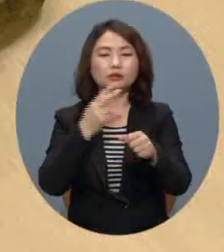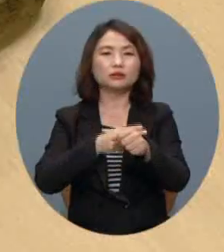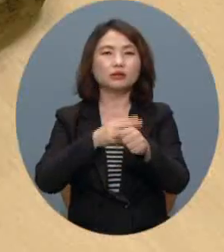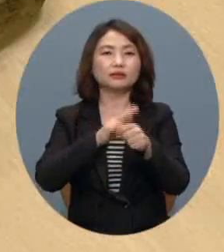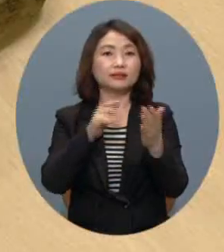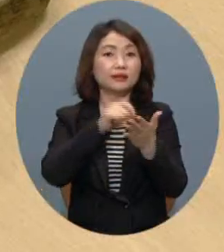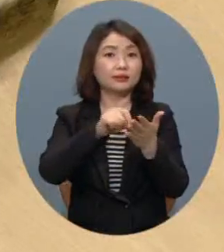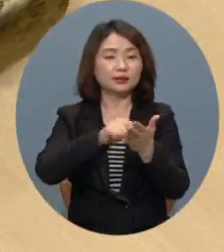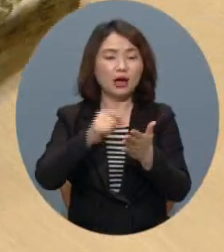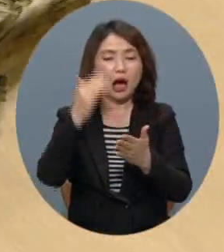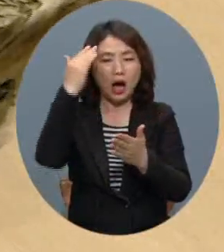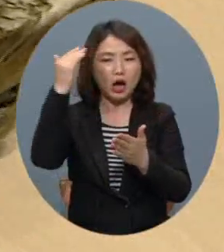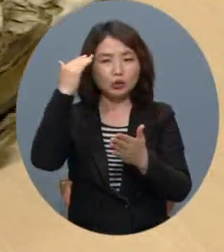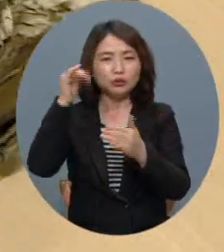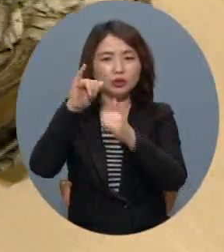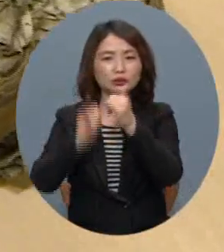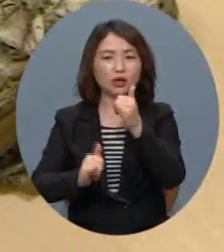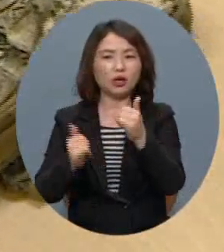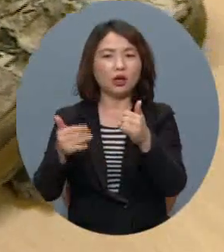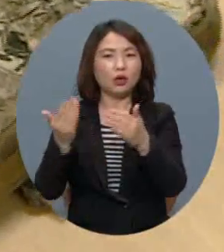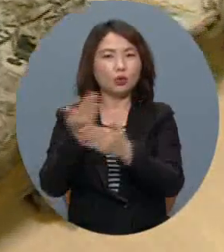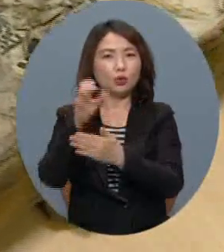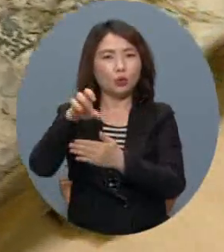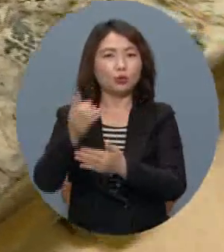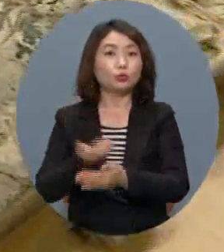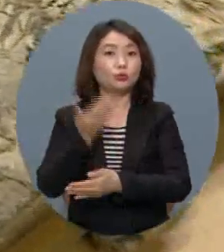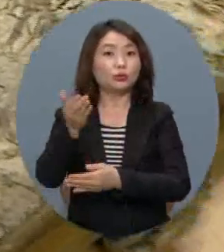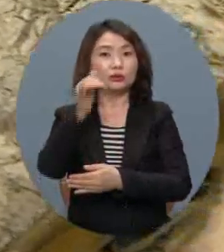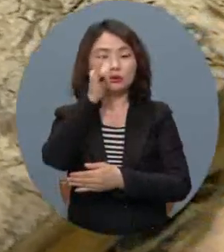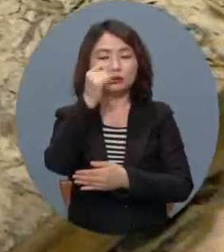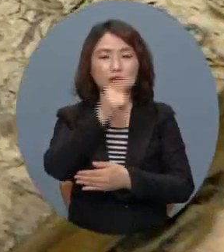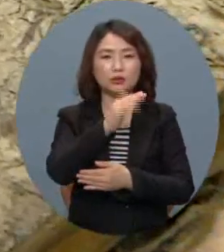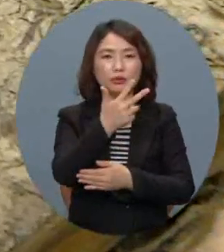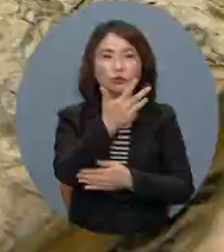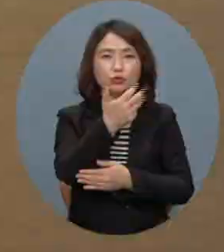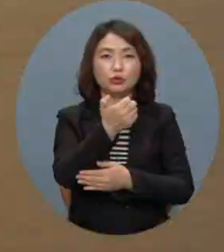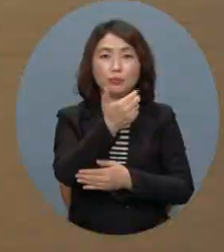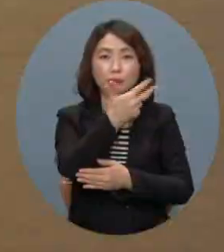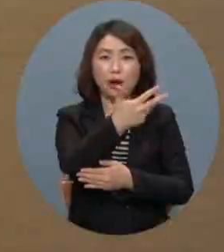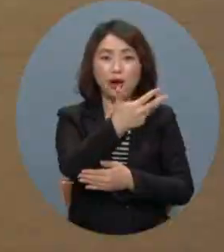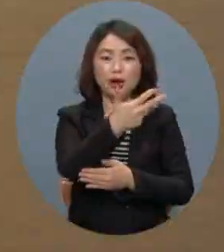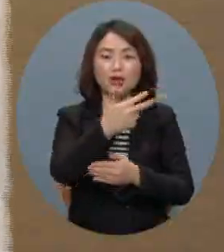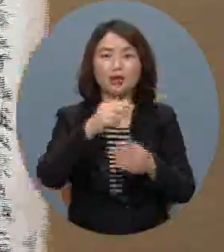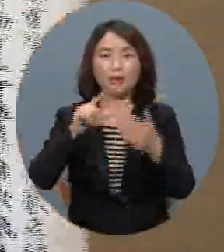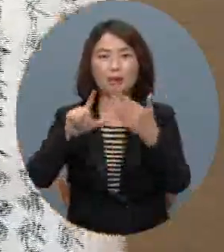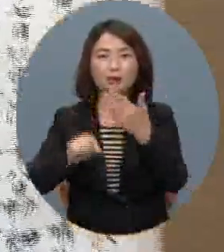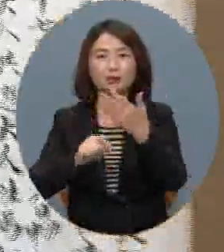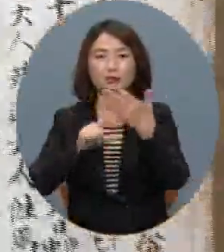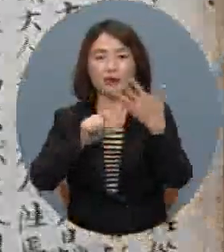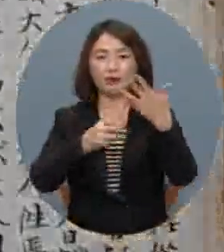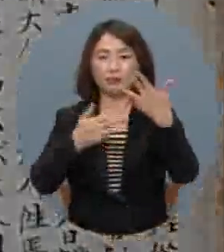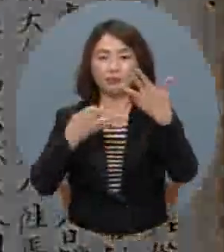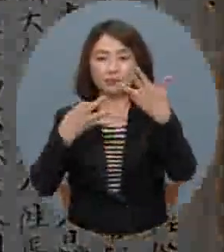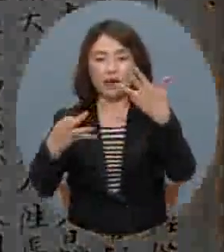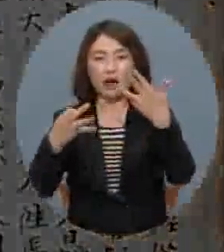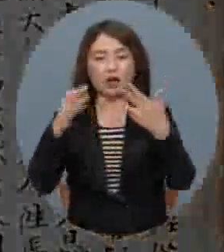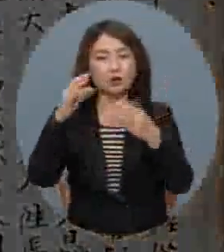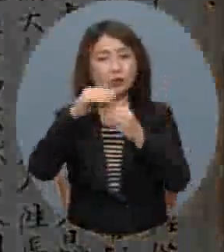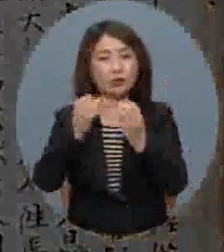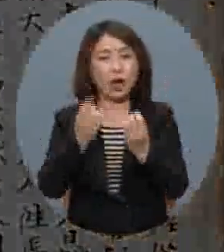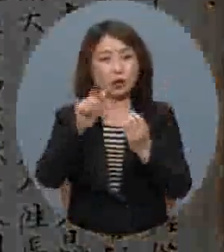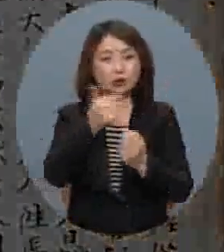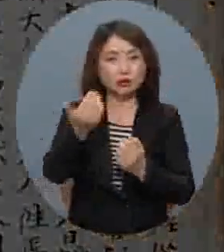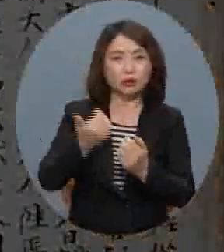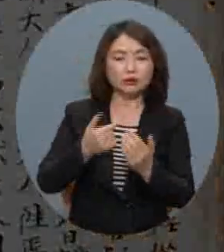곳으로 현재 한국국학진흥원 의 기탁 또 있습니다 1798년 8월 14일 즉 추석 하루 전날 일기를